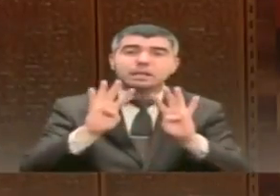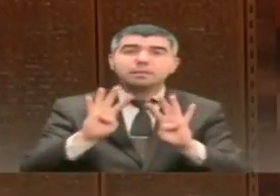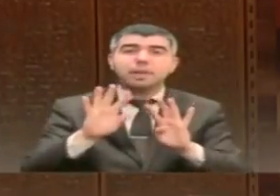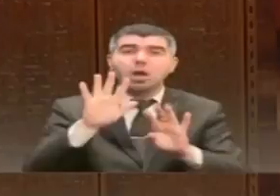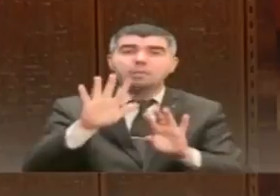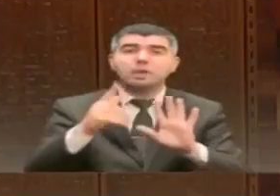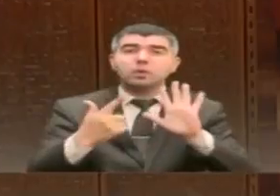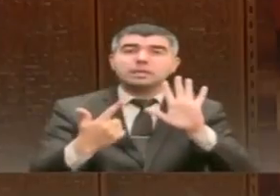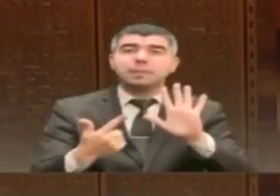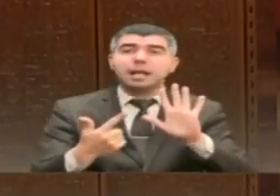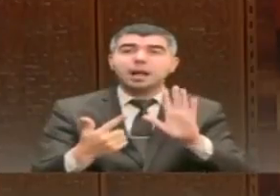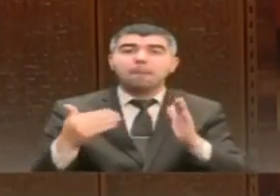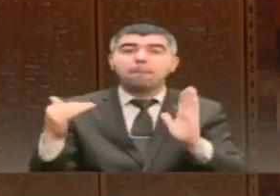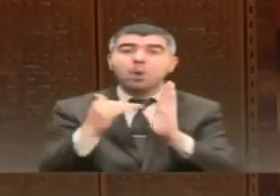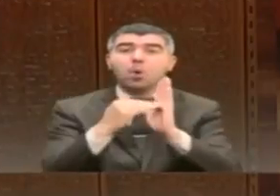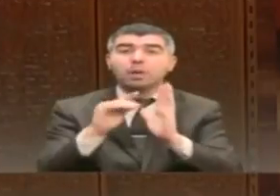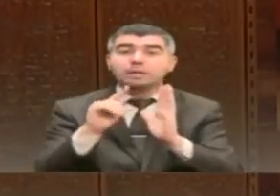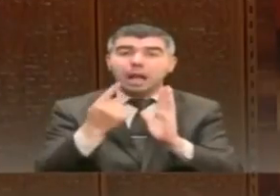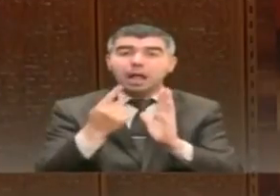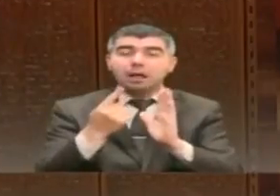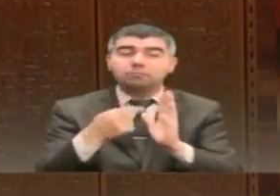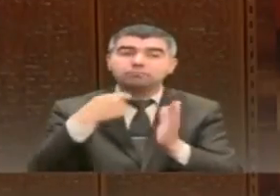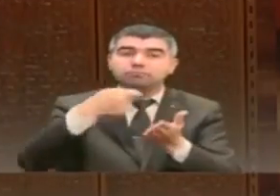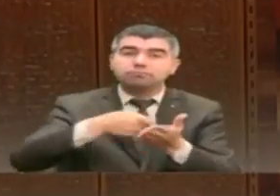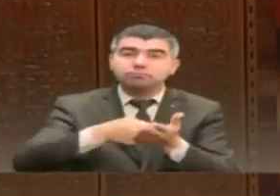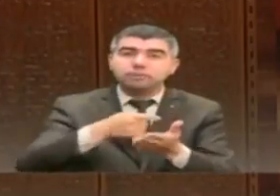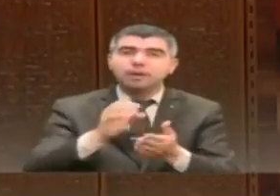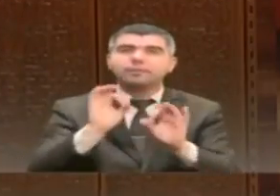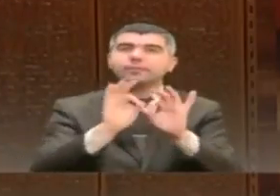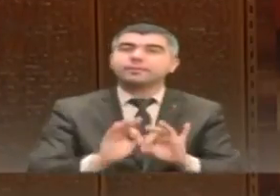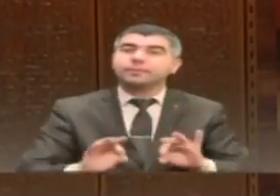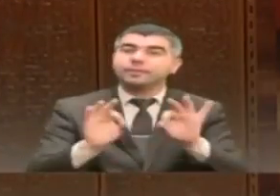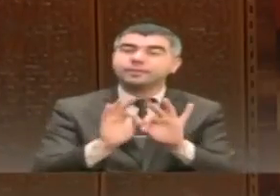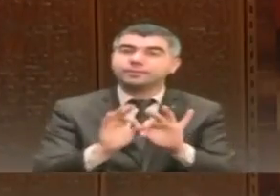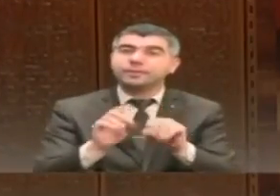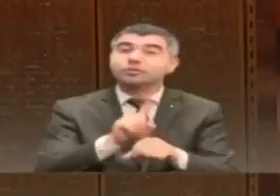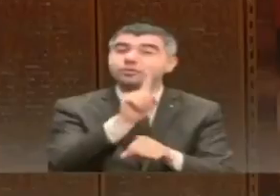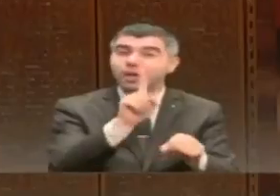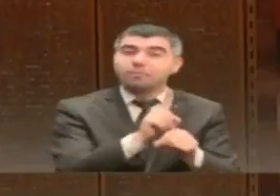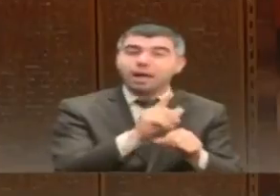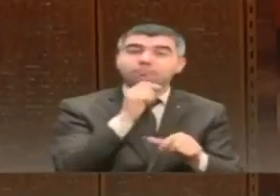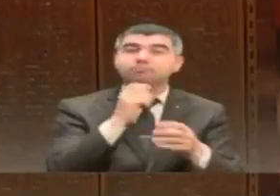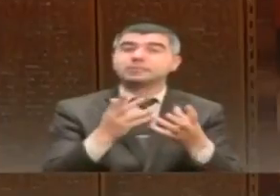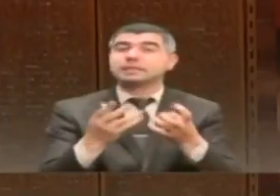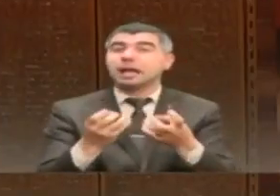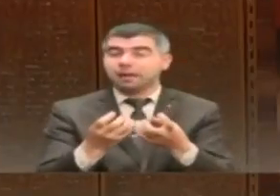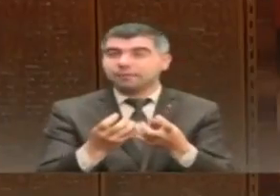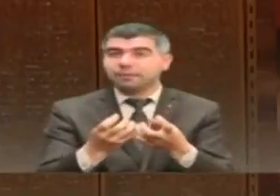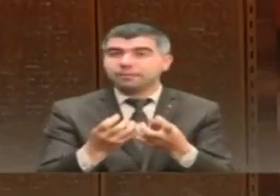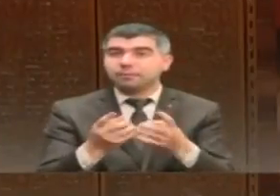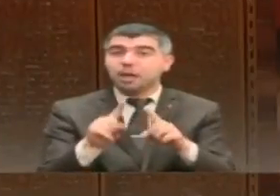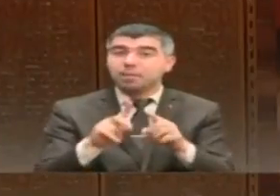تدفع. فلا يمكن أن نطالب وزارة التجهيز والنقل أن تقوم بهذا الأمر، والحال أنه عندما تكون هناك